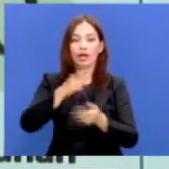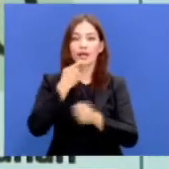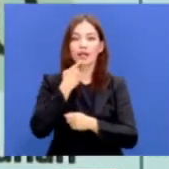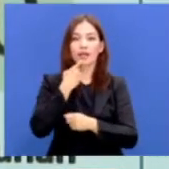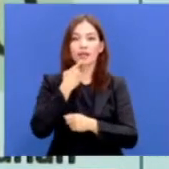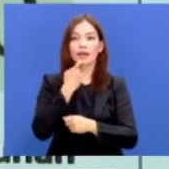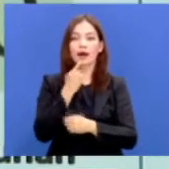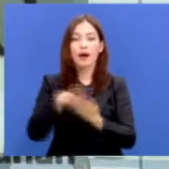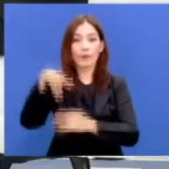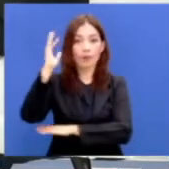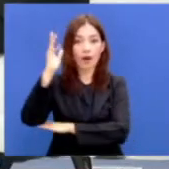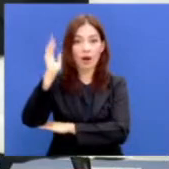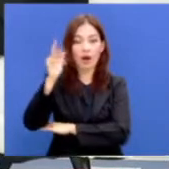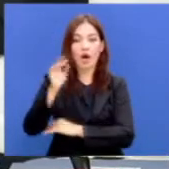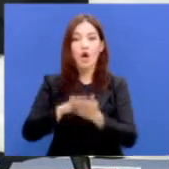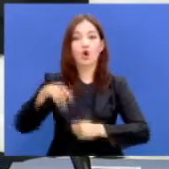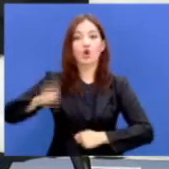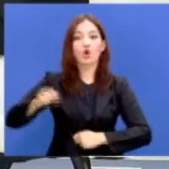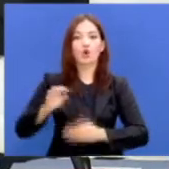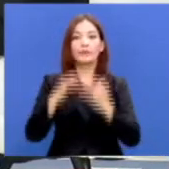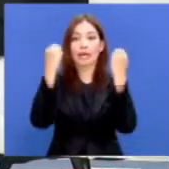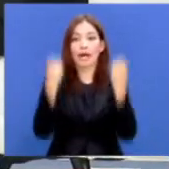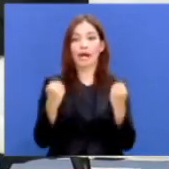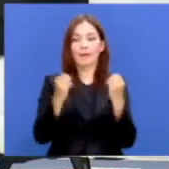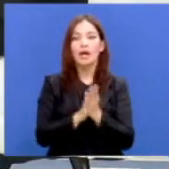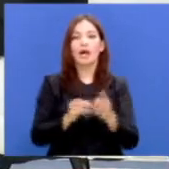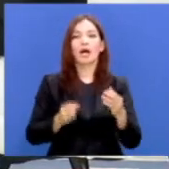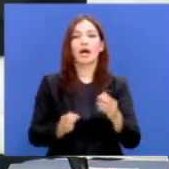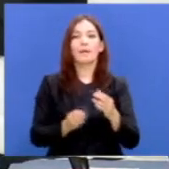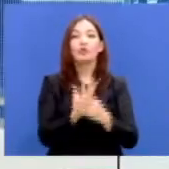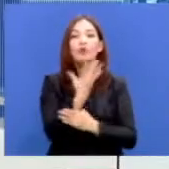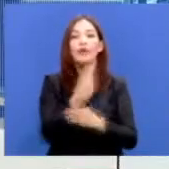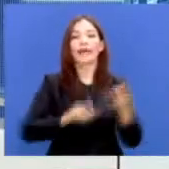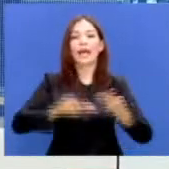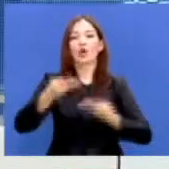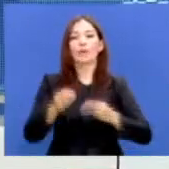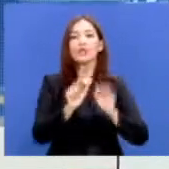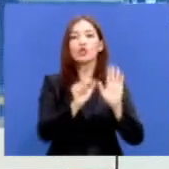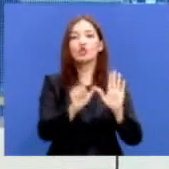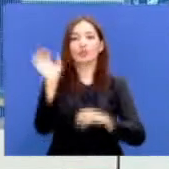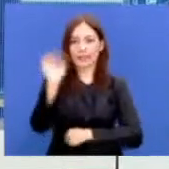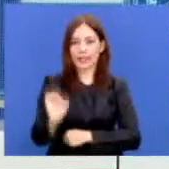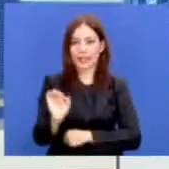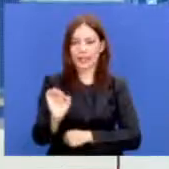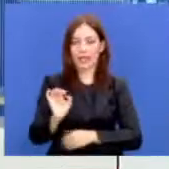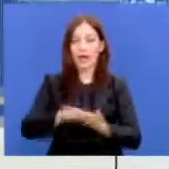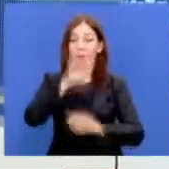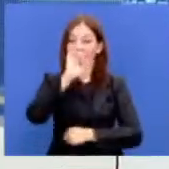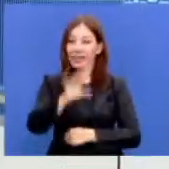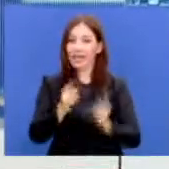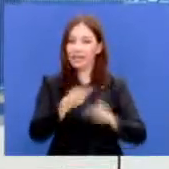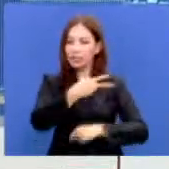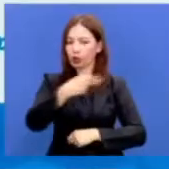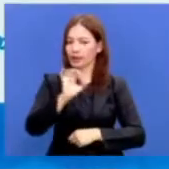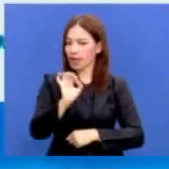uk tegak peruhan ekonomi dapat tbuh 7% Ganjar menga tidak inin Indonesia